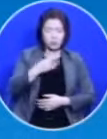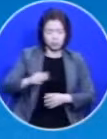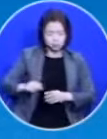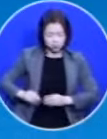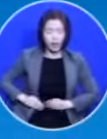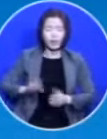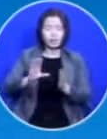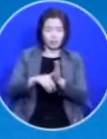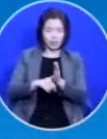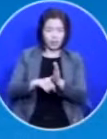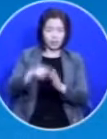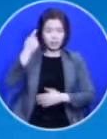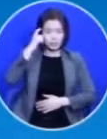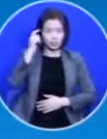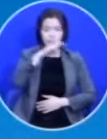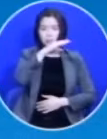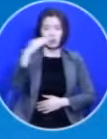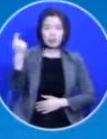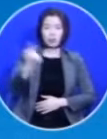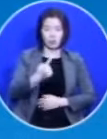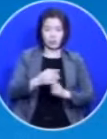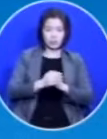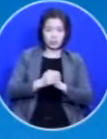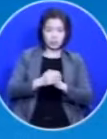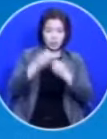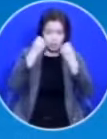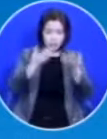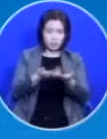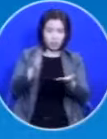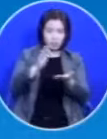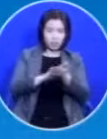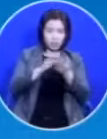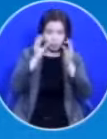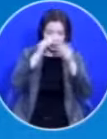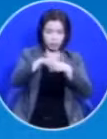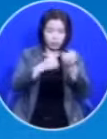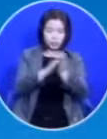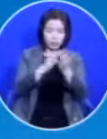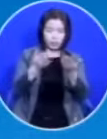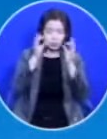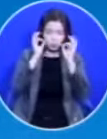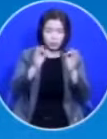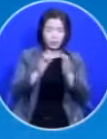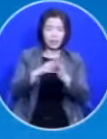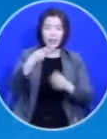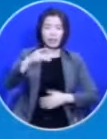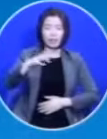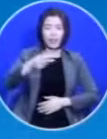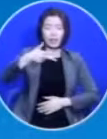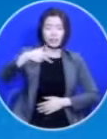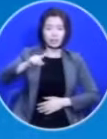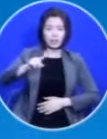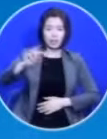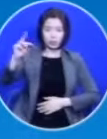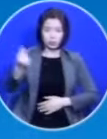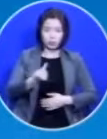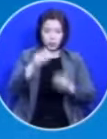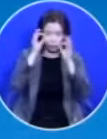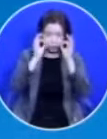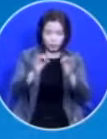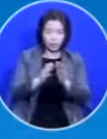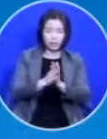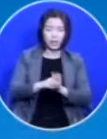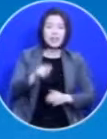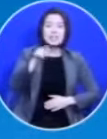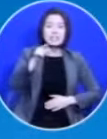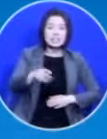제정신이 돌아왔습니다 새번역 성경에 보니까 탕자가 아버지에게로 돌아올 때를 이렇게 쓰고 있어요